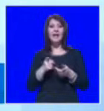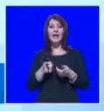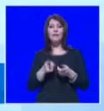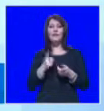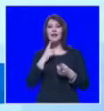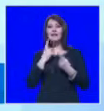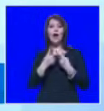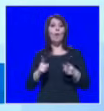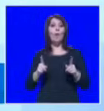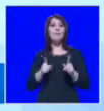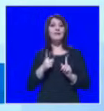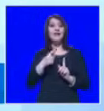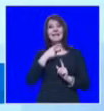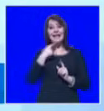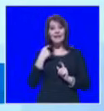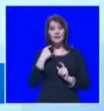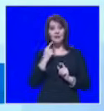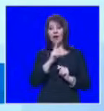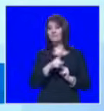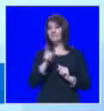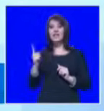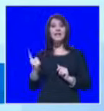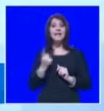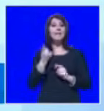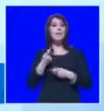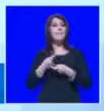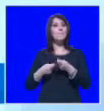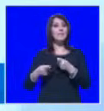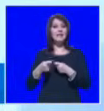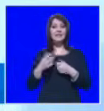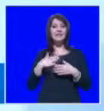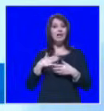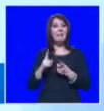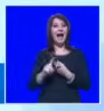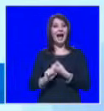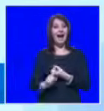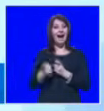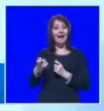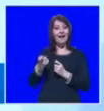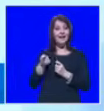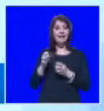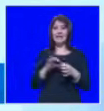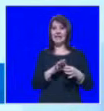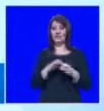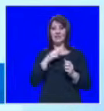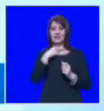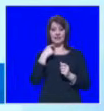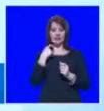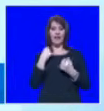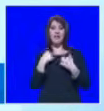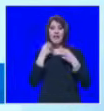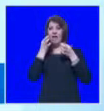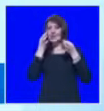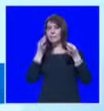принцип да управляват рискове. Така че всеки един бизнес, в който има кредитиране, е свързан с риск. Това, което ние много